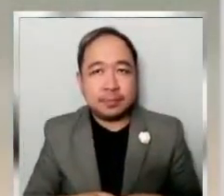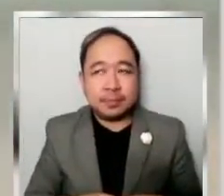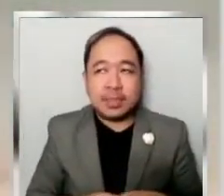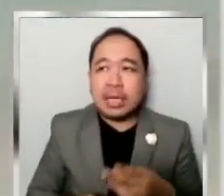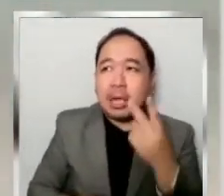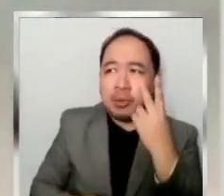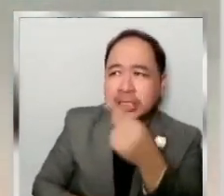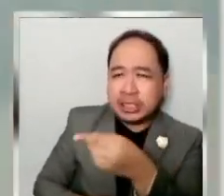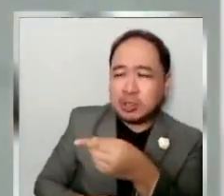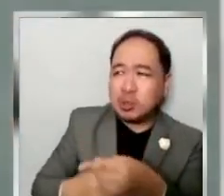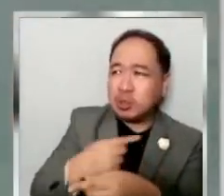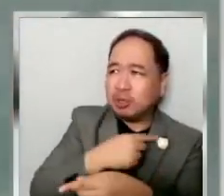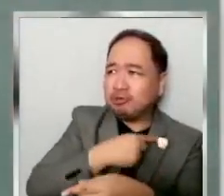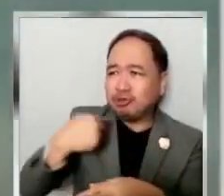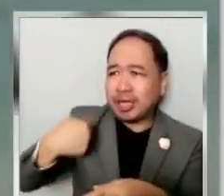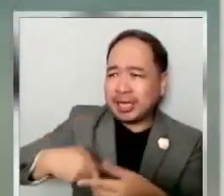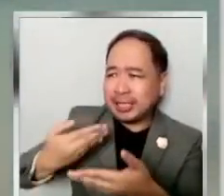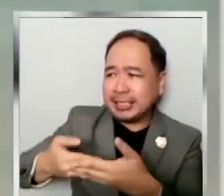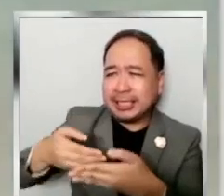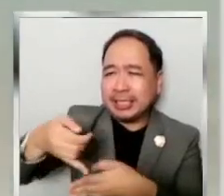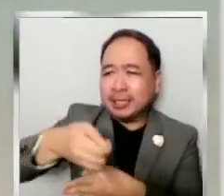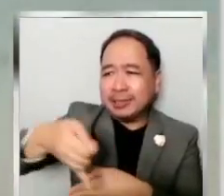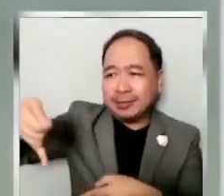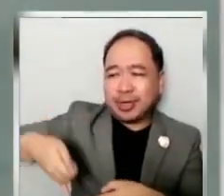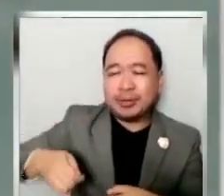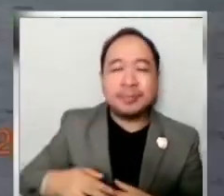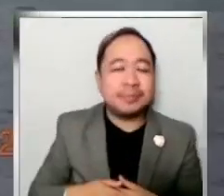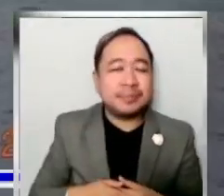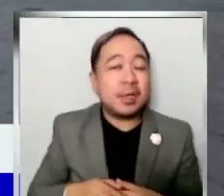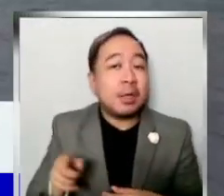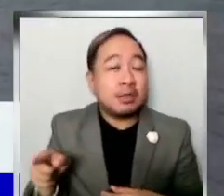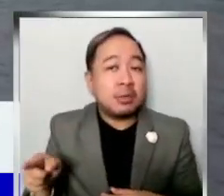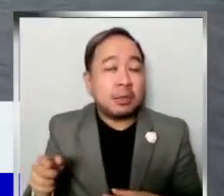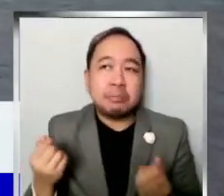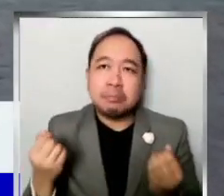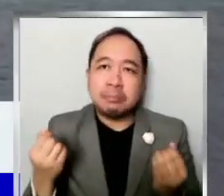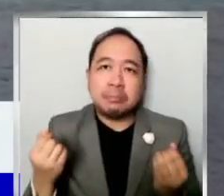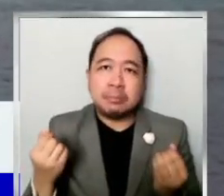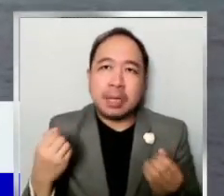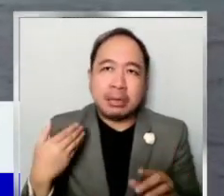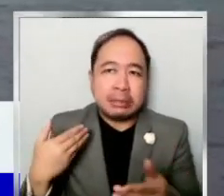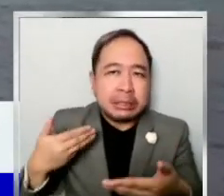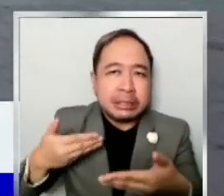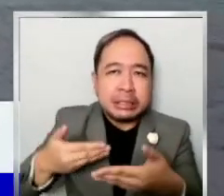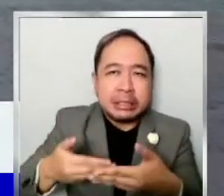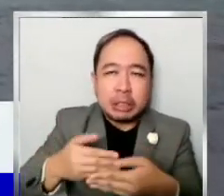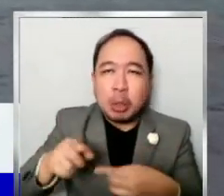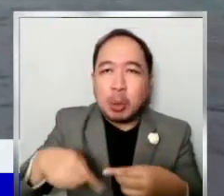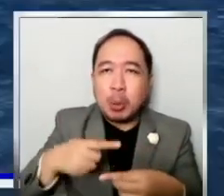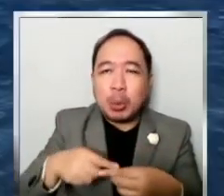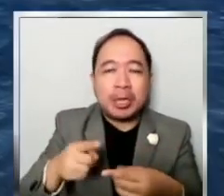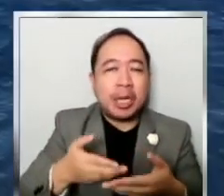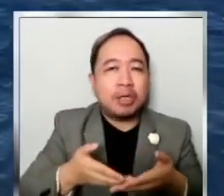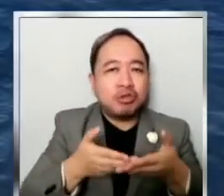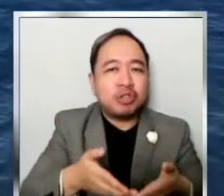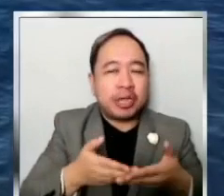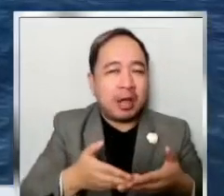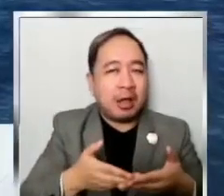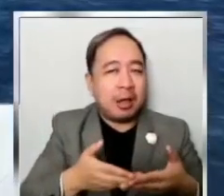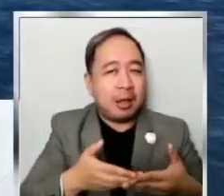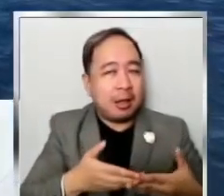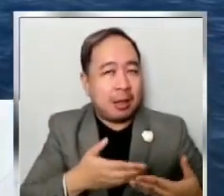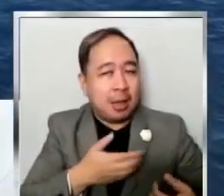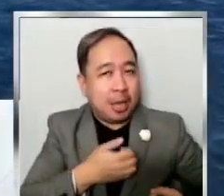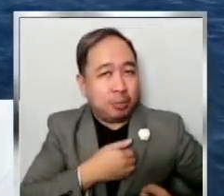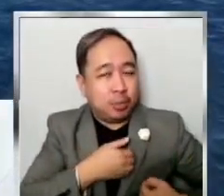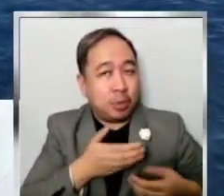Ano? Ilang araw matapos ang umano'y puwersahang pagkuha ng China Coast Guard sa narecover na floating object ng Philippine Navy